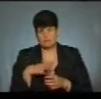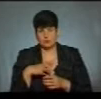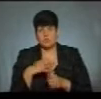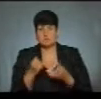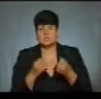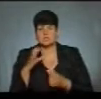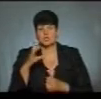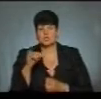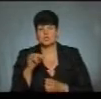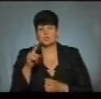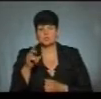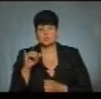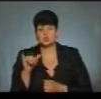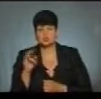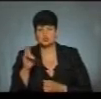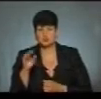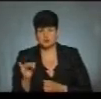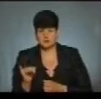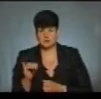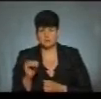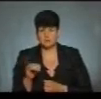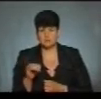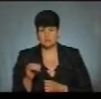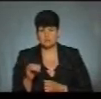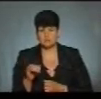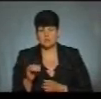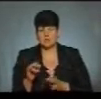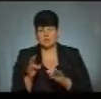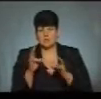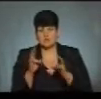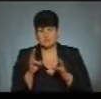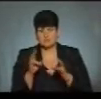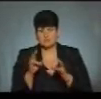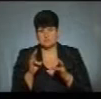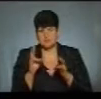машина, іномарочка, знаки аварійної ситуації.